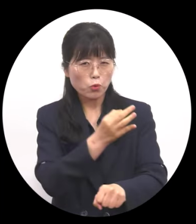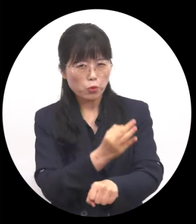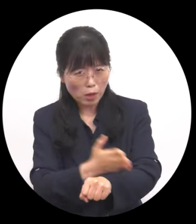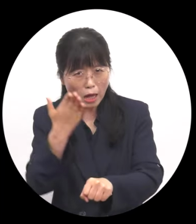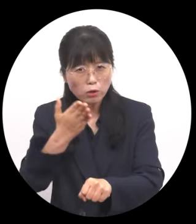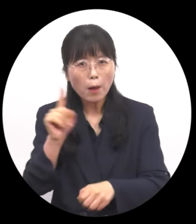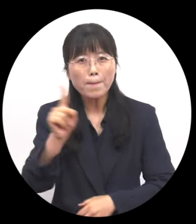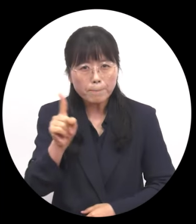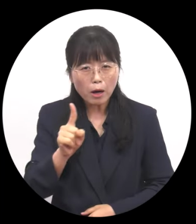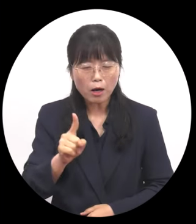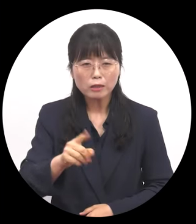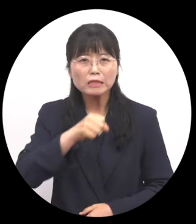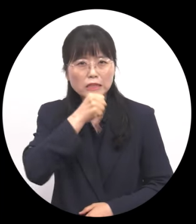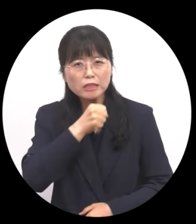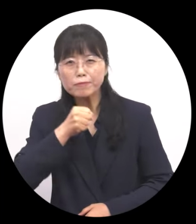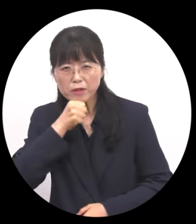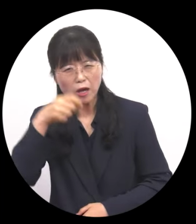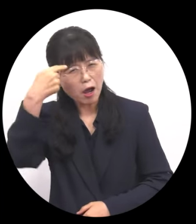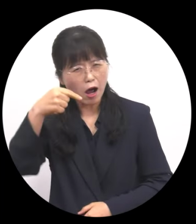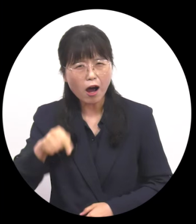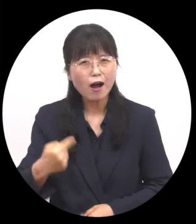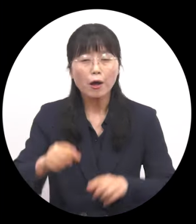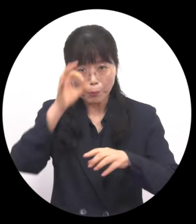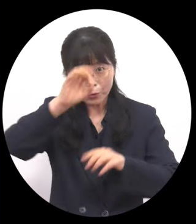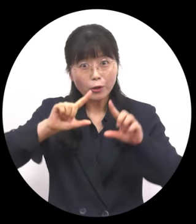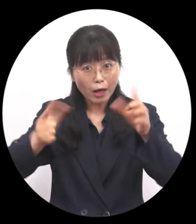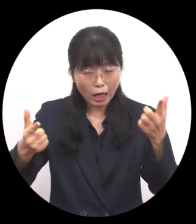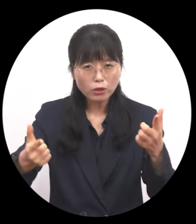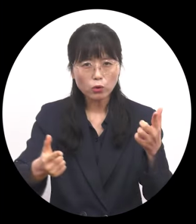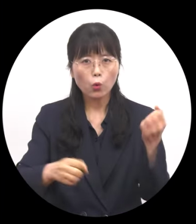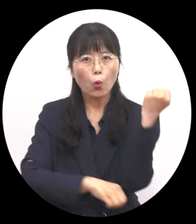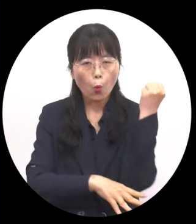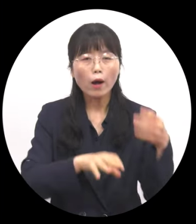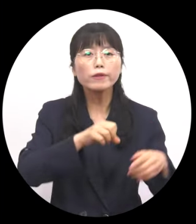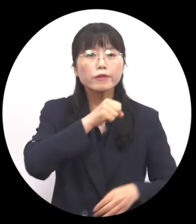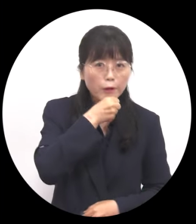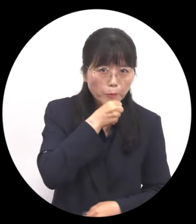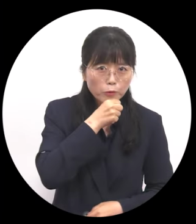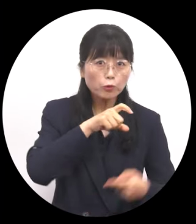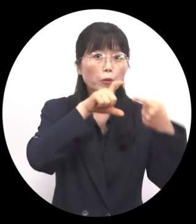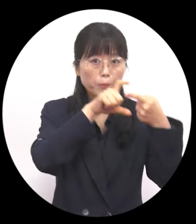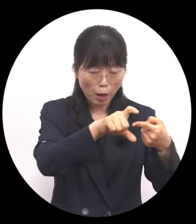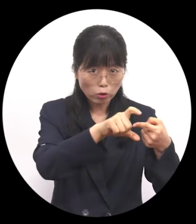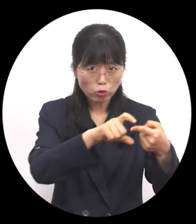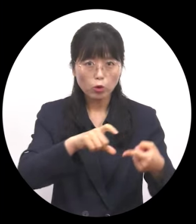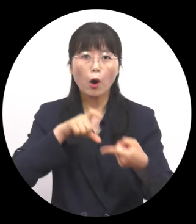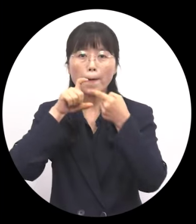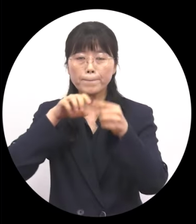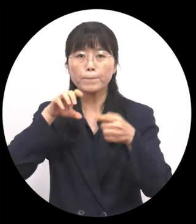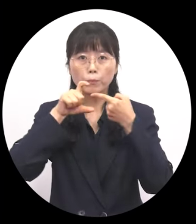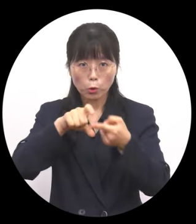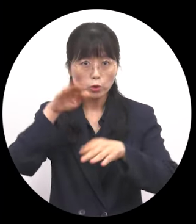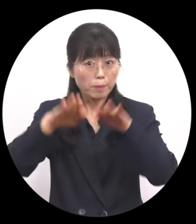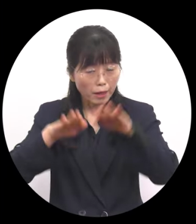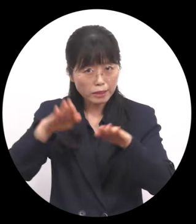단순히 몇 등급 이것만 보는 것이 아니라 원점수, 그다음에 평균, 표준